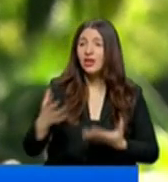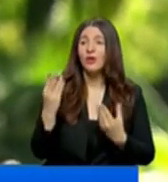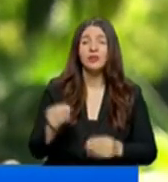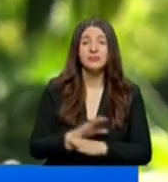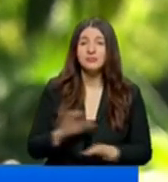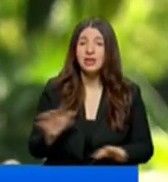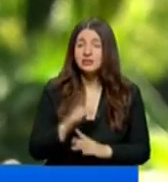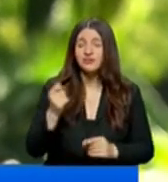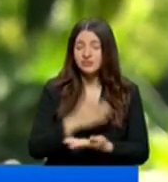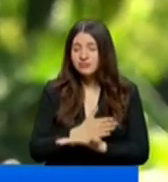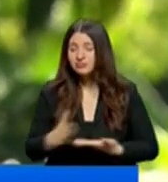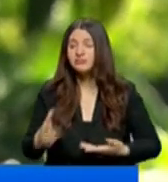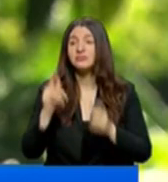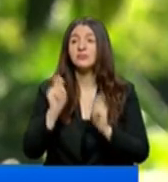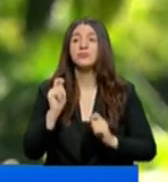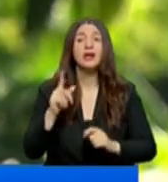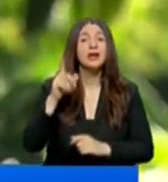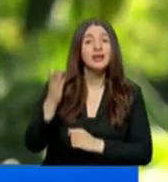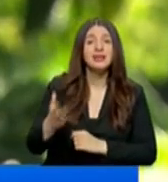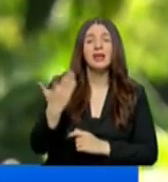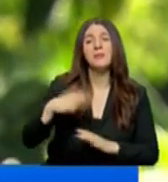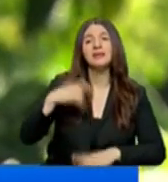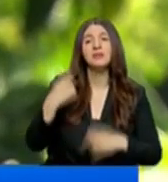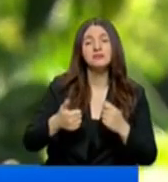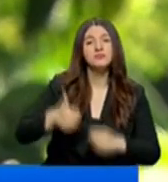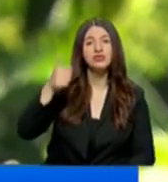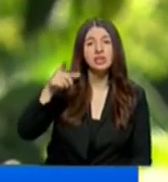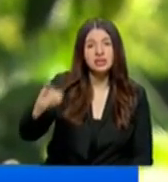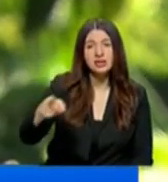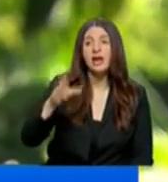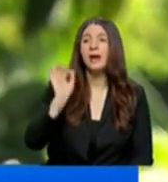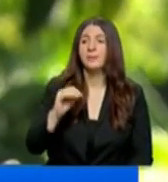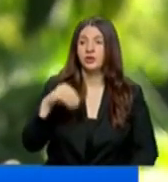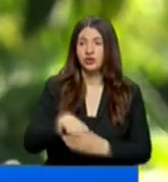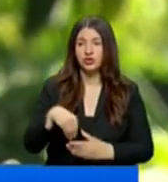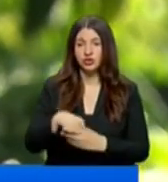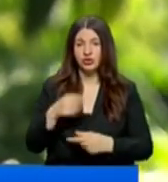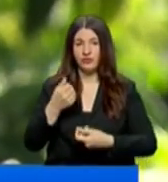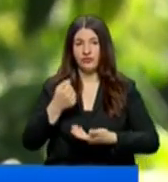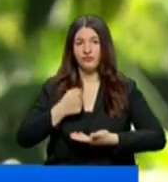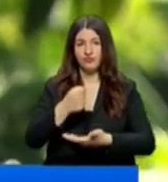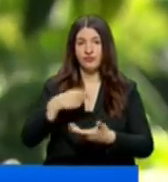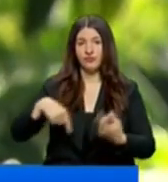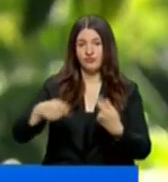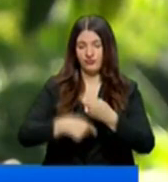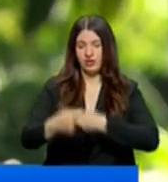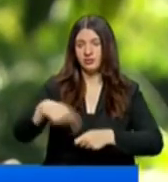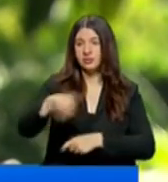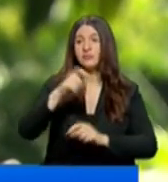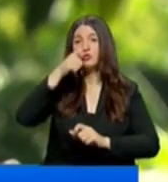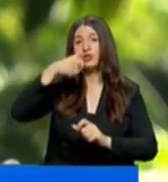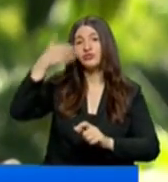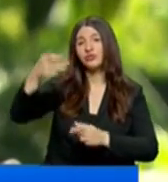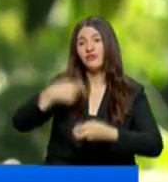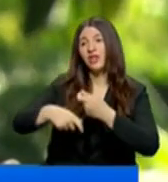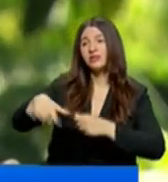sağlayamazsınız. Fiyat istikrarını sağlayacak kişinin, yani Merkez Bankası Başkanı'nın hem içeride finans çevrelerine hem yurt dışında finans